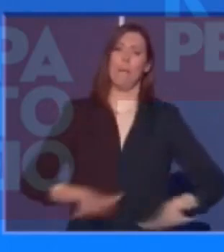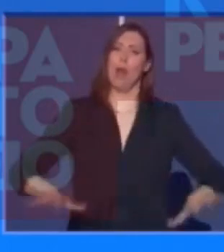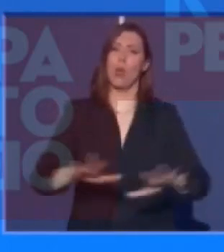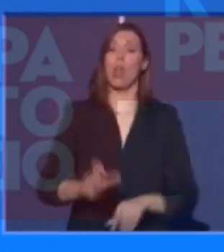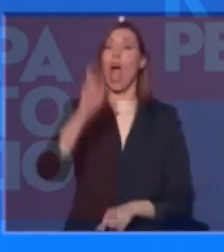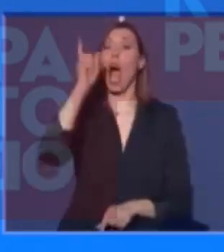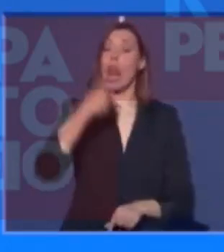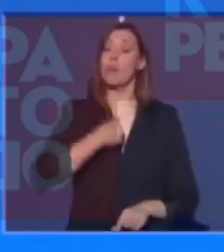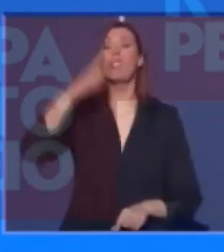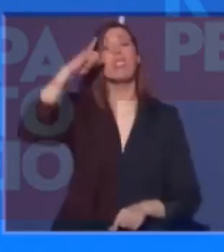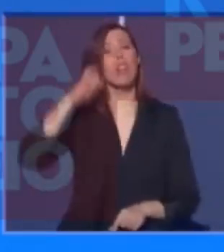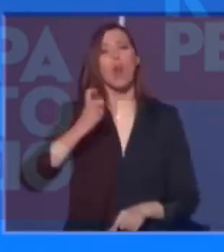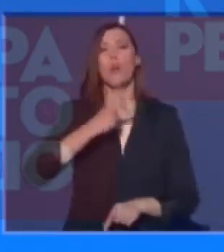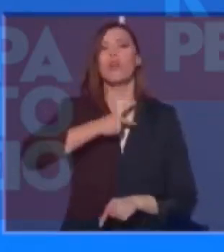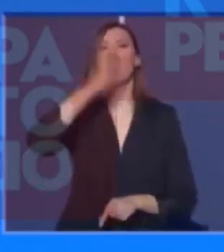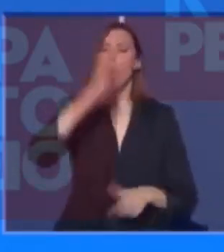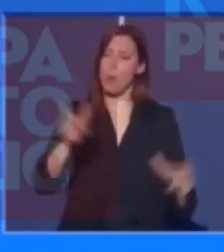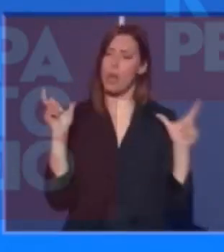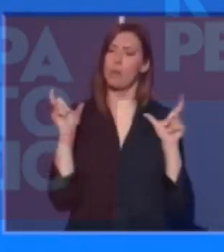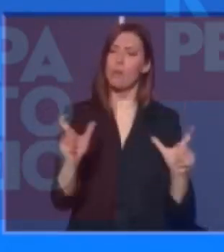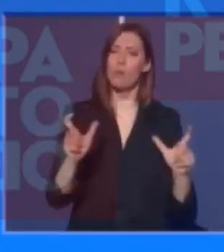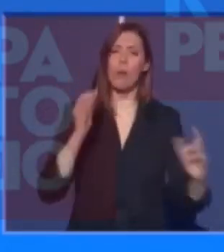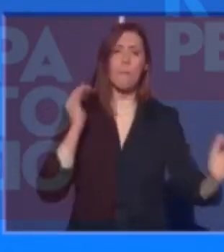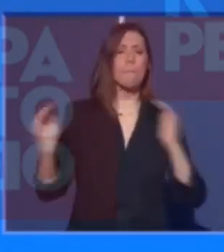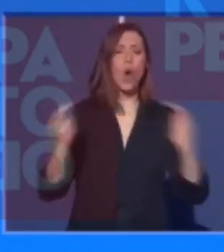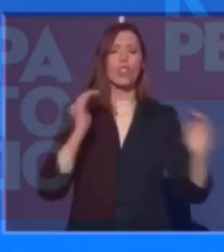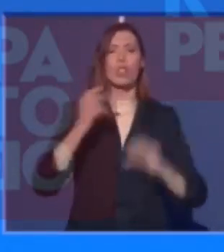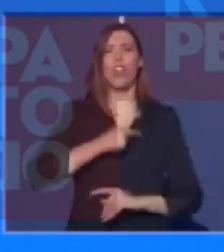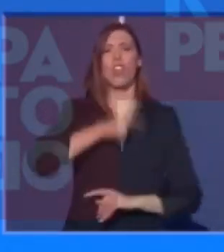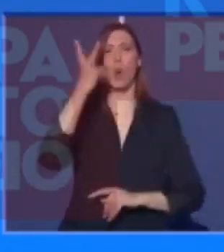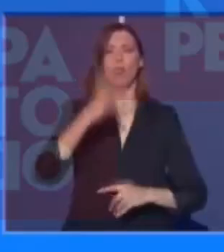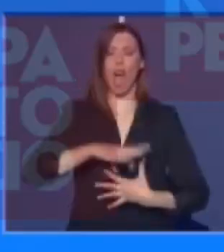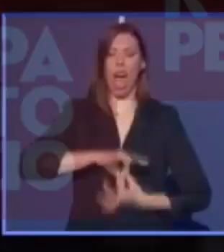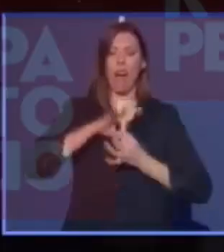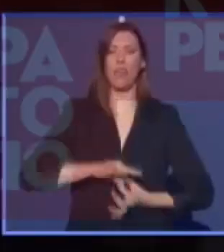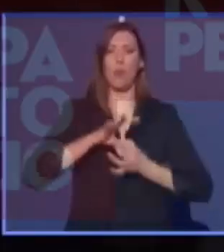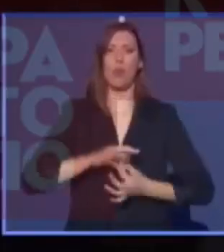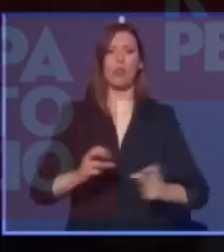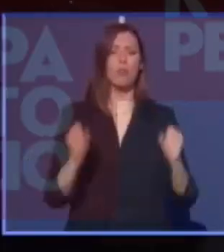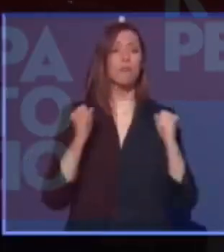υπερασπίζεται τα δικαιώματά της με αυτοπεποίθηση, ψυχραιμία και αποτελεσματικότητα.